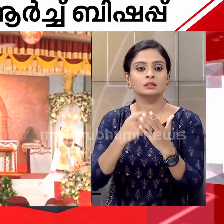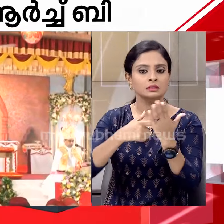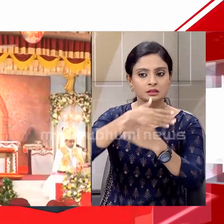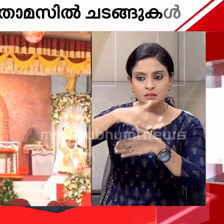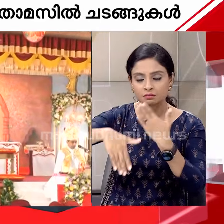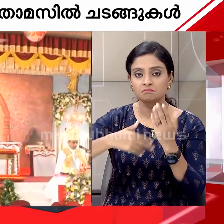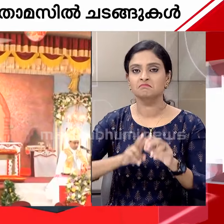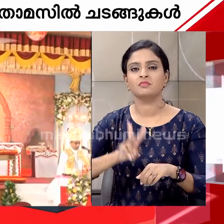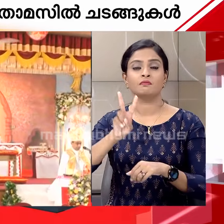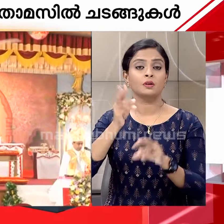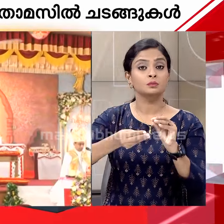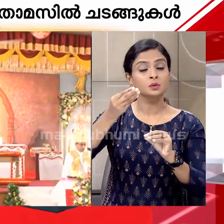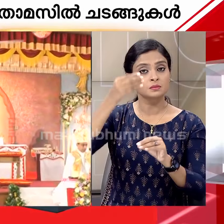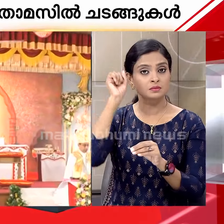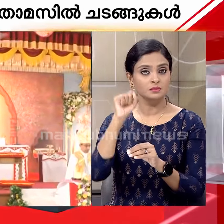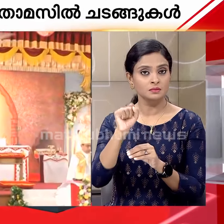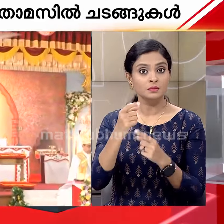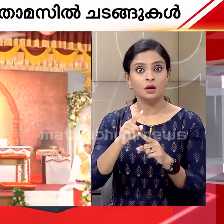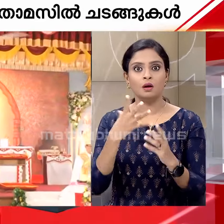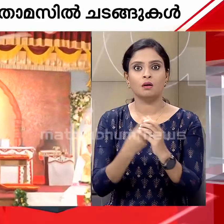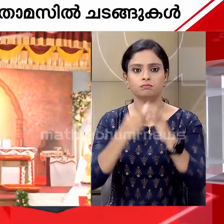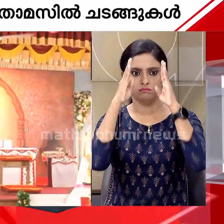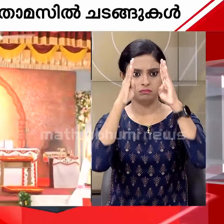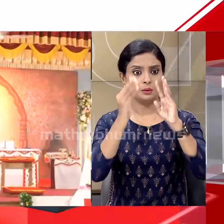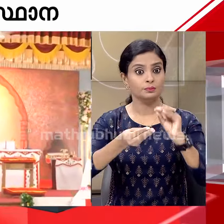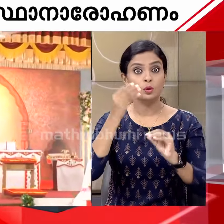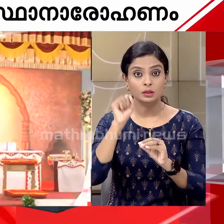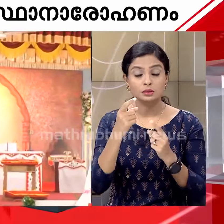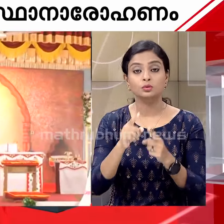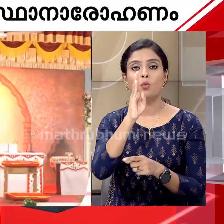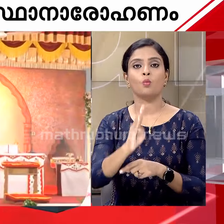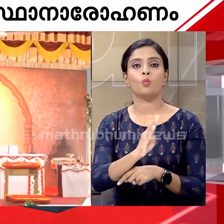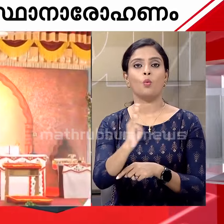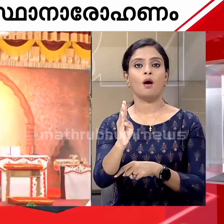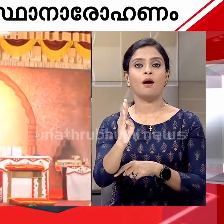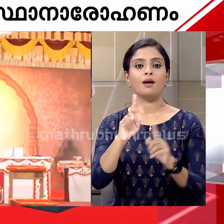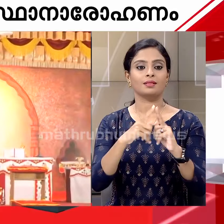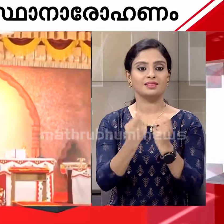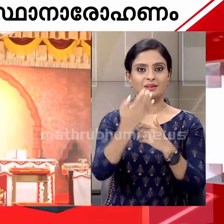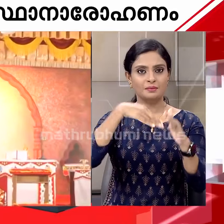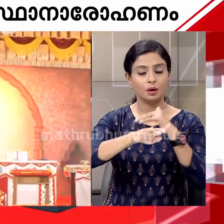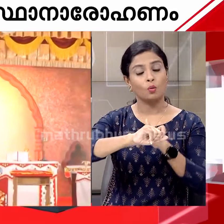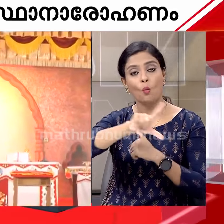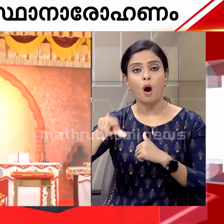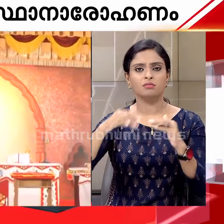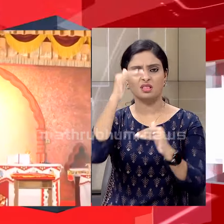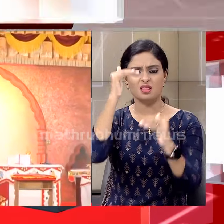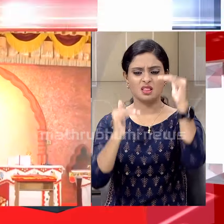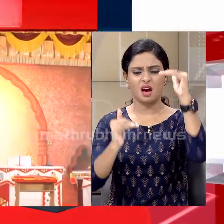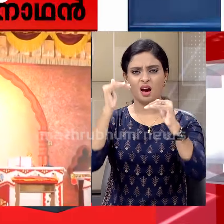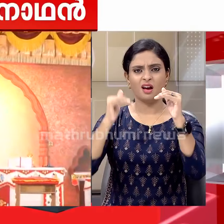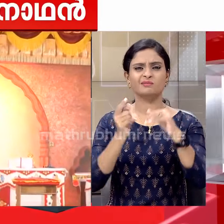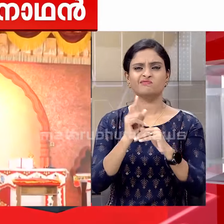ഗൗരവമായി ബഹുമാനിക്കുകയും ചെയ്യുന്ന വ്യക്തിയാണ്. ആ വിധത്തിൽ സഭയിലെ എല്ലാവരെയും, താഴ്ന്നവരെയും ഉന്നതരെയും എല്ലാവരെയും ഒരു വിധത്തിൽ